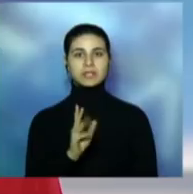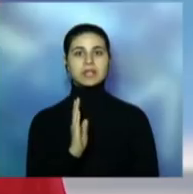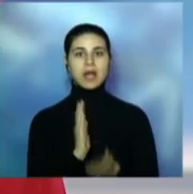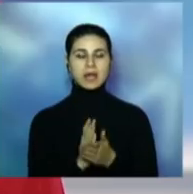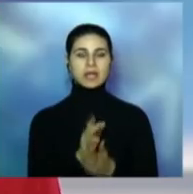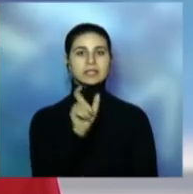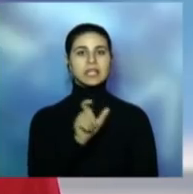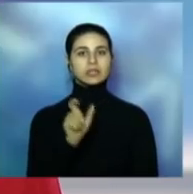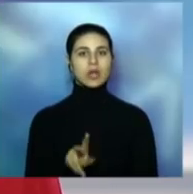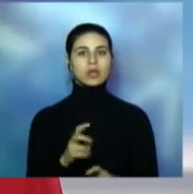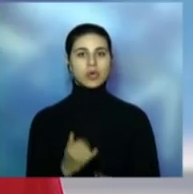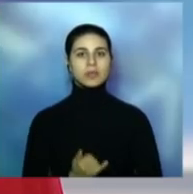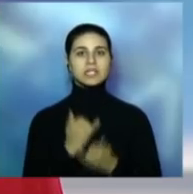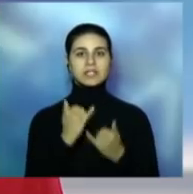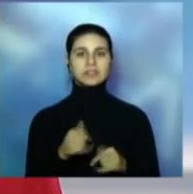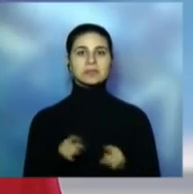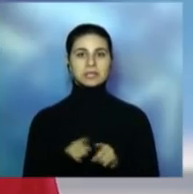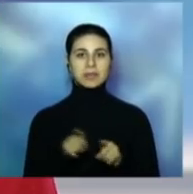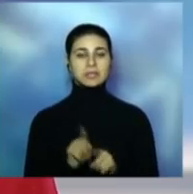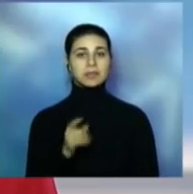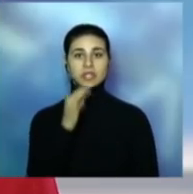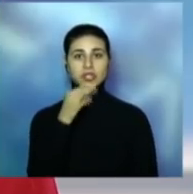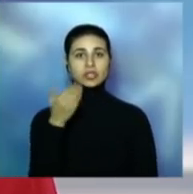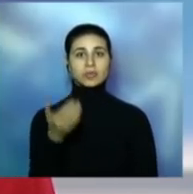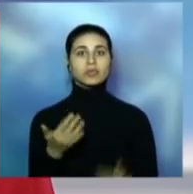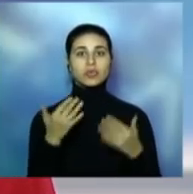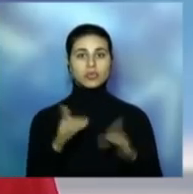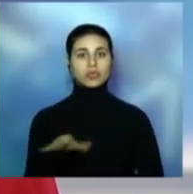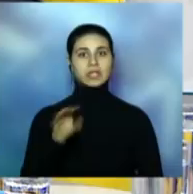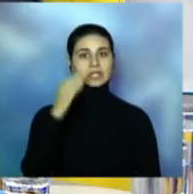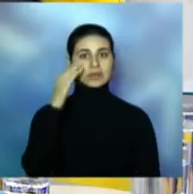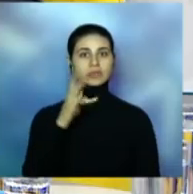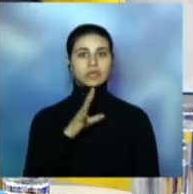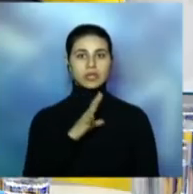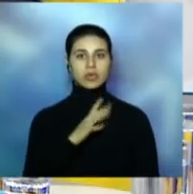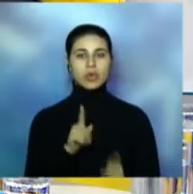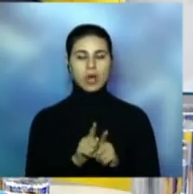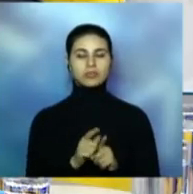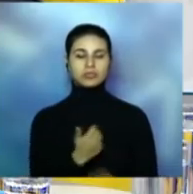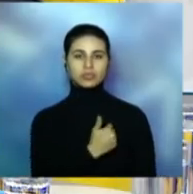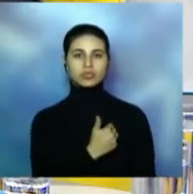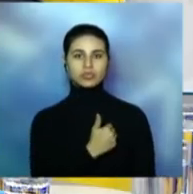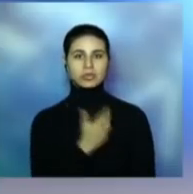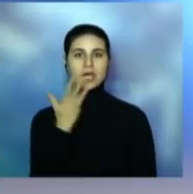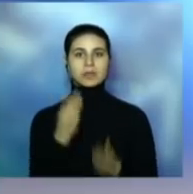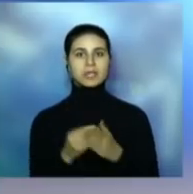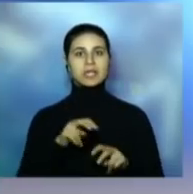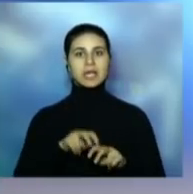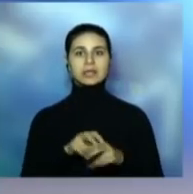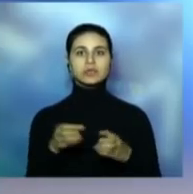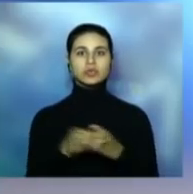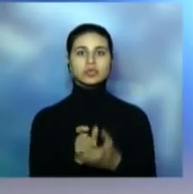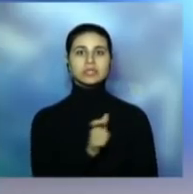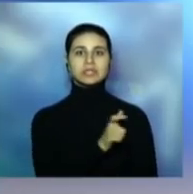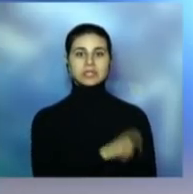არიან საზოგადოებისთვის მისაბაძები, რადგან შემდეგ უკვე სხვებს გაუჩნდეთ სტიმული და მოტივი იმის, რომ გახდნენ პირადი ექიმის გუნდის